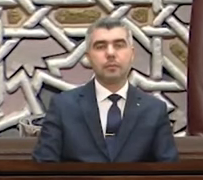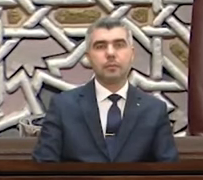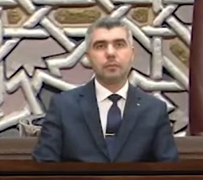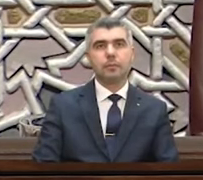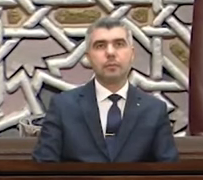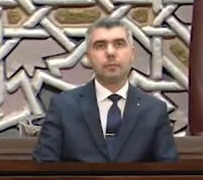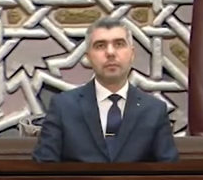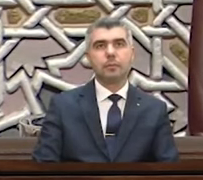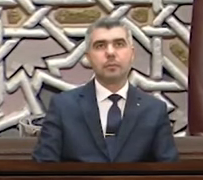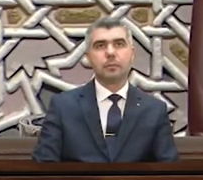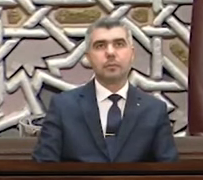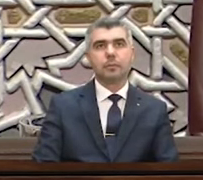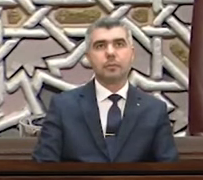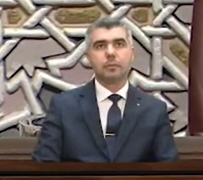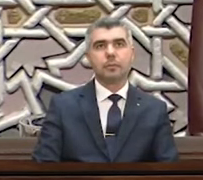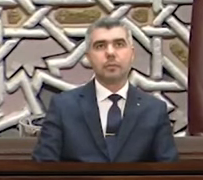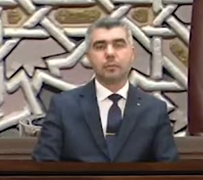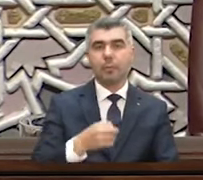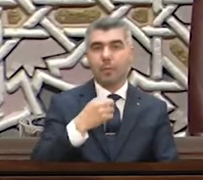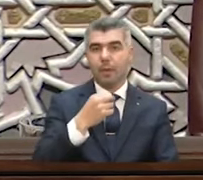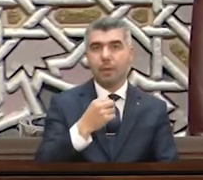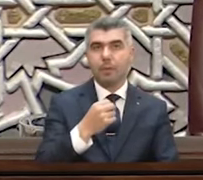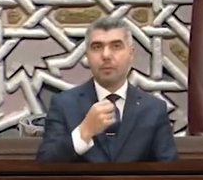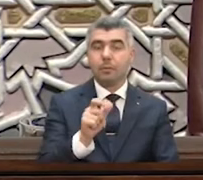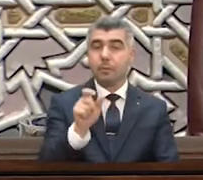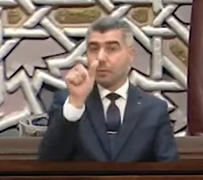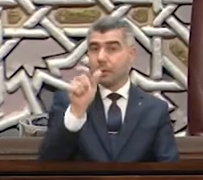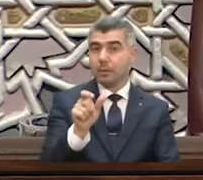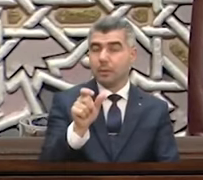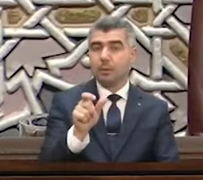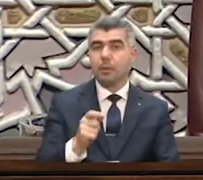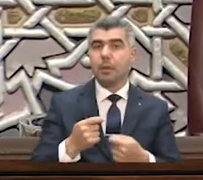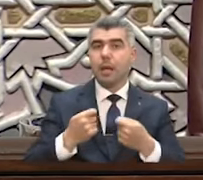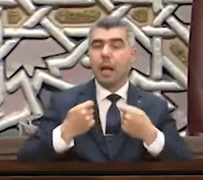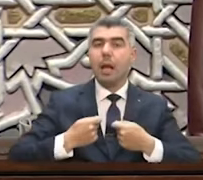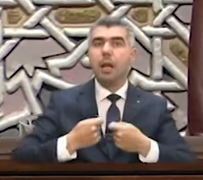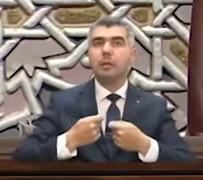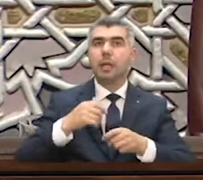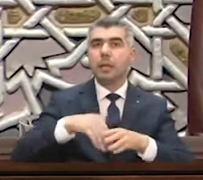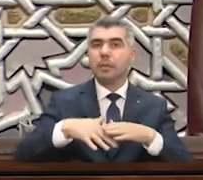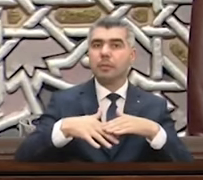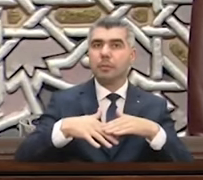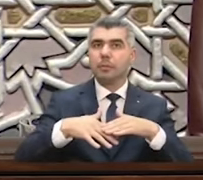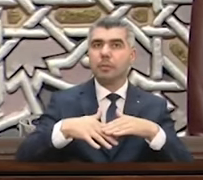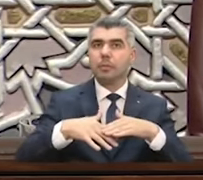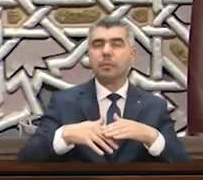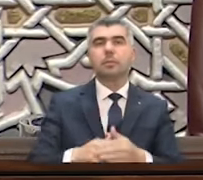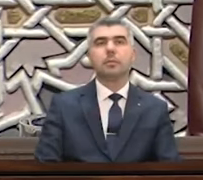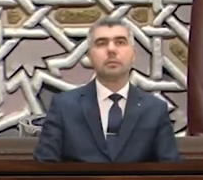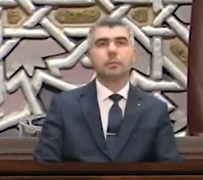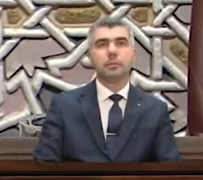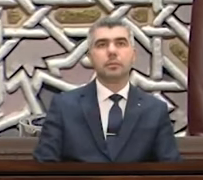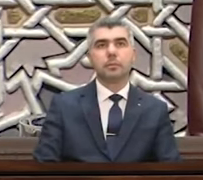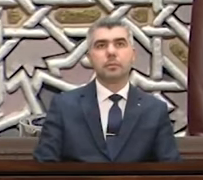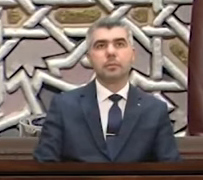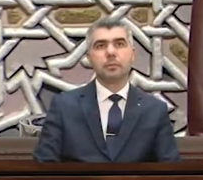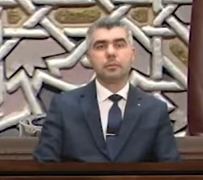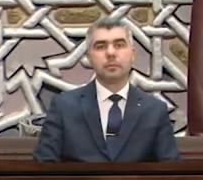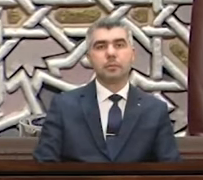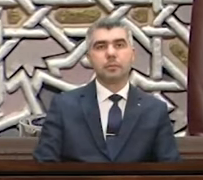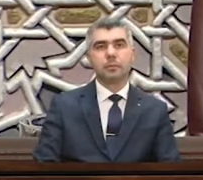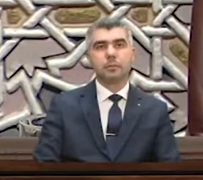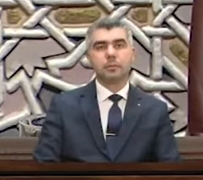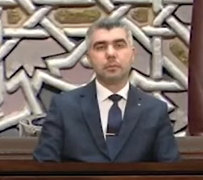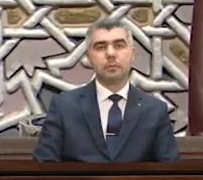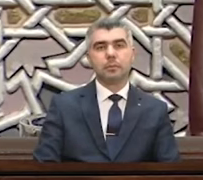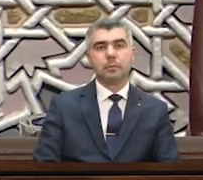لا لا ما عطيتكش دابا، ما عطيتكش كلمة، عطيتها للسيد تويزي. اسمح لي سيد الرئيس، ما عطيتكش دابا الكلمة. سيد الرئيس ما عطيتكش